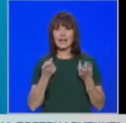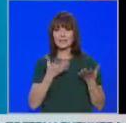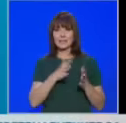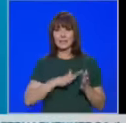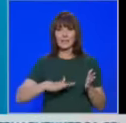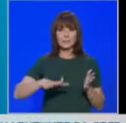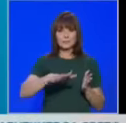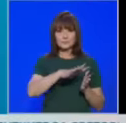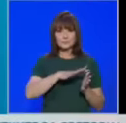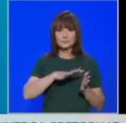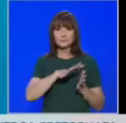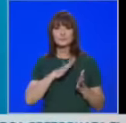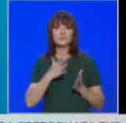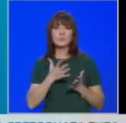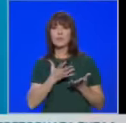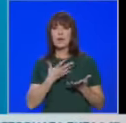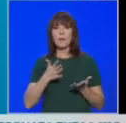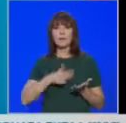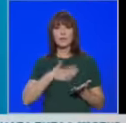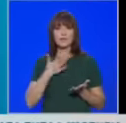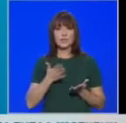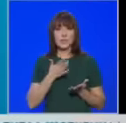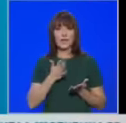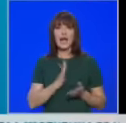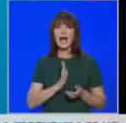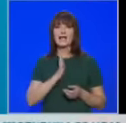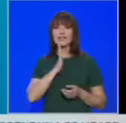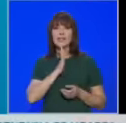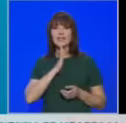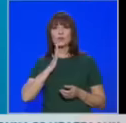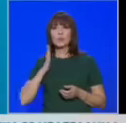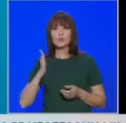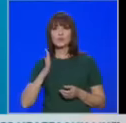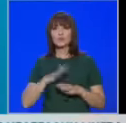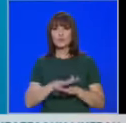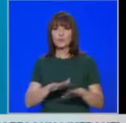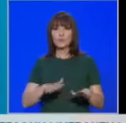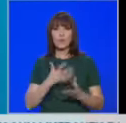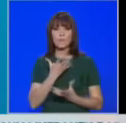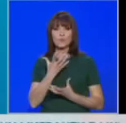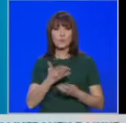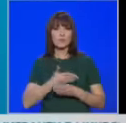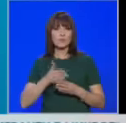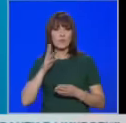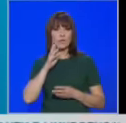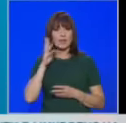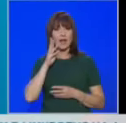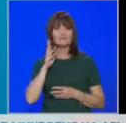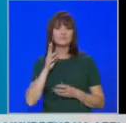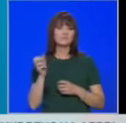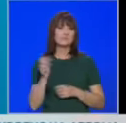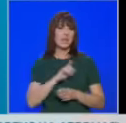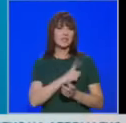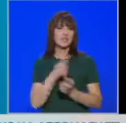област Беотия и от нечовешки живот, а по североизточното крайбрежие пожарите продължават вече трети ден. Силни ветрове